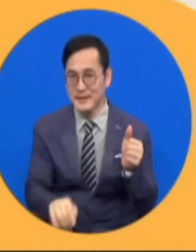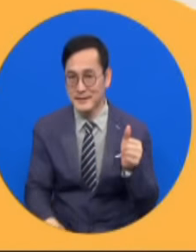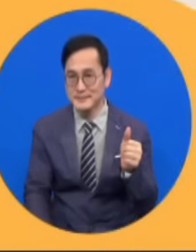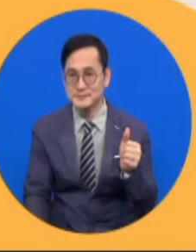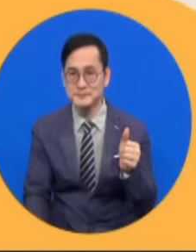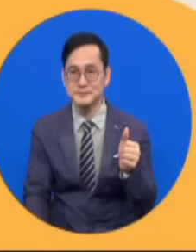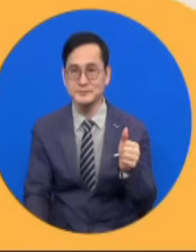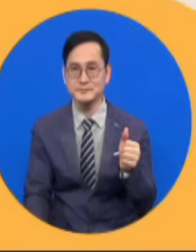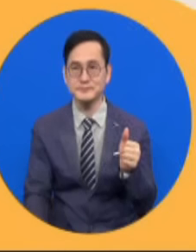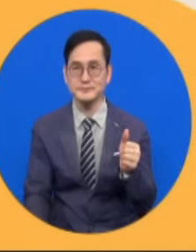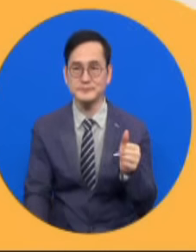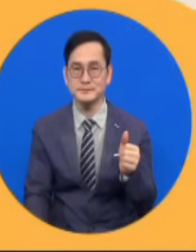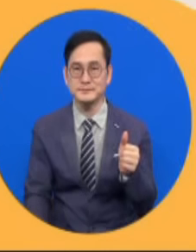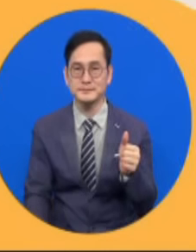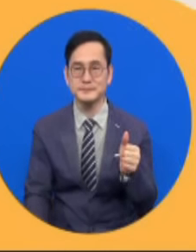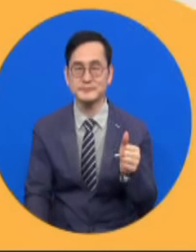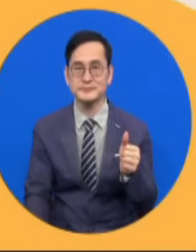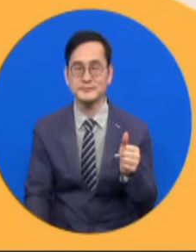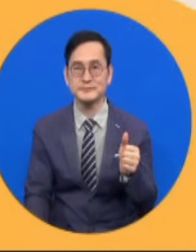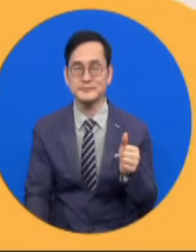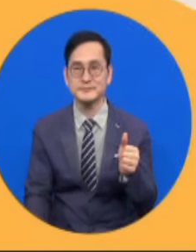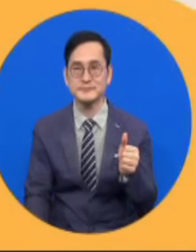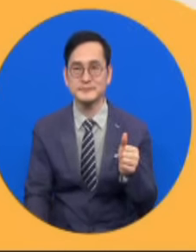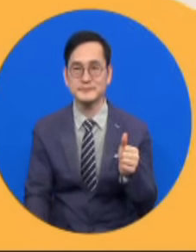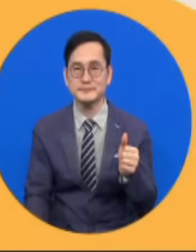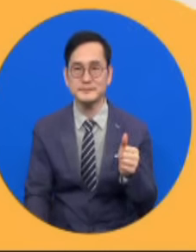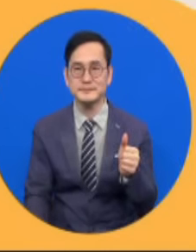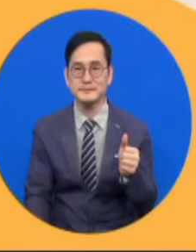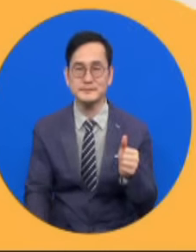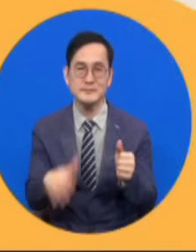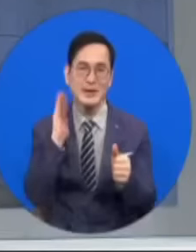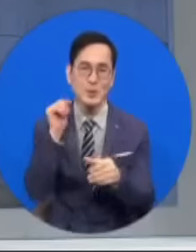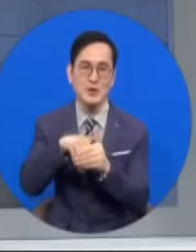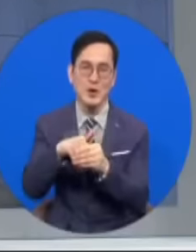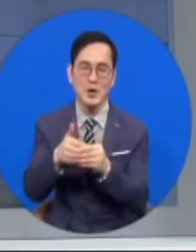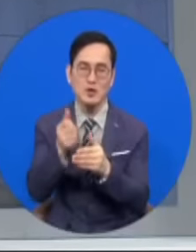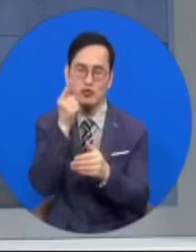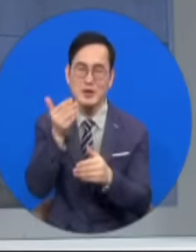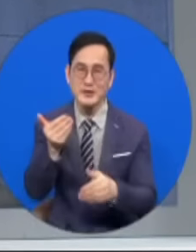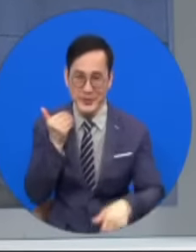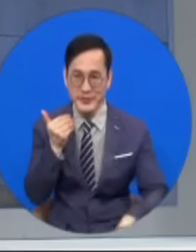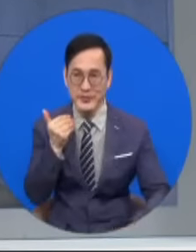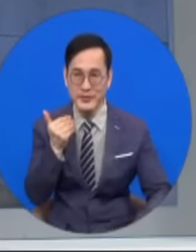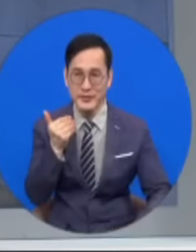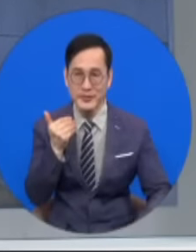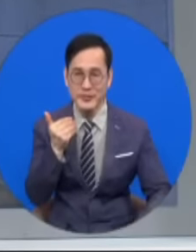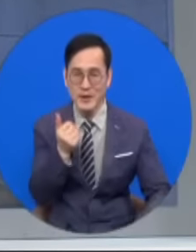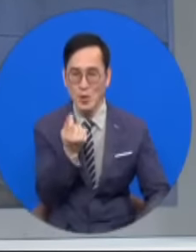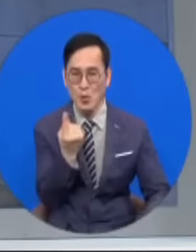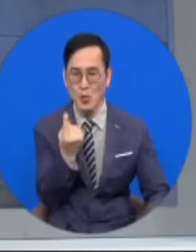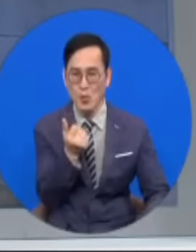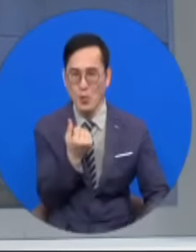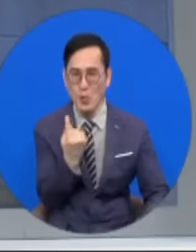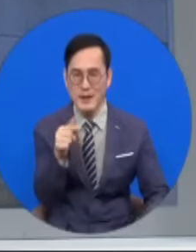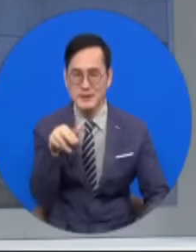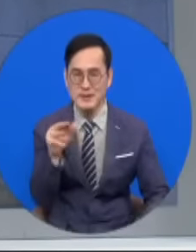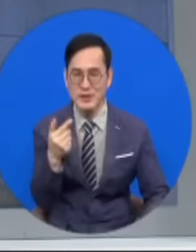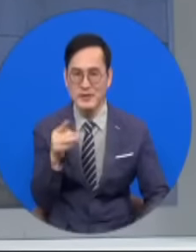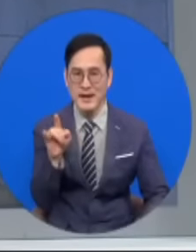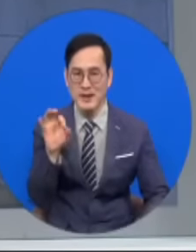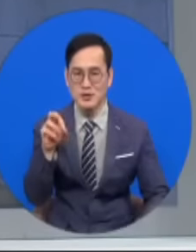김만배이 화천 대위의 전 대표가 대선 6개월 전에 내가 화천대유 화천대유